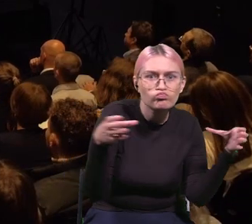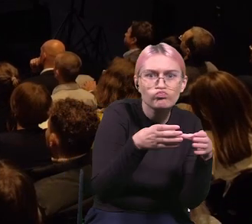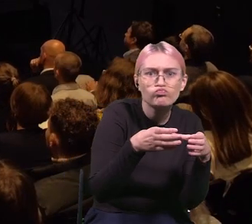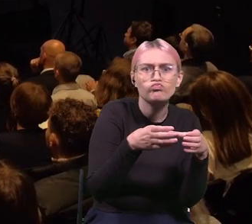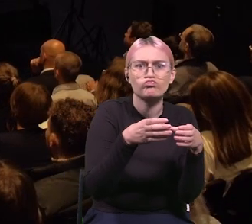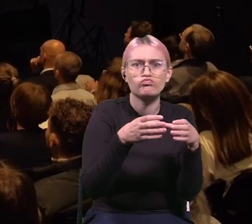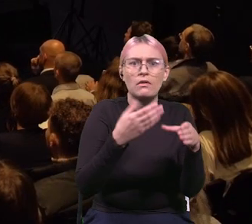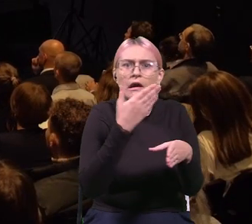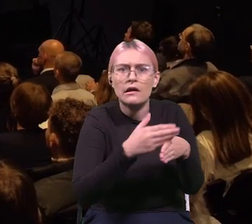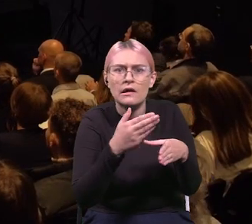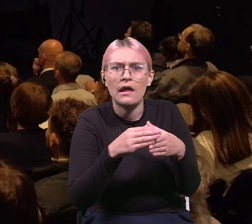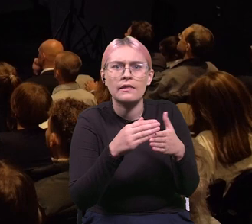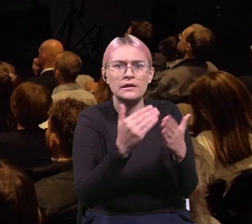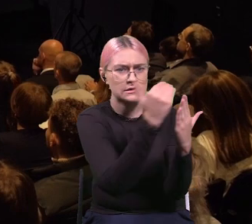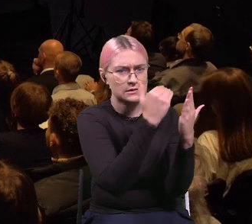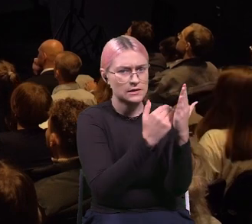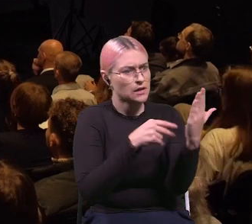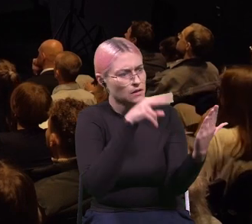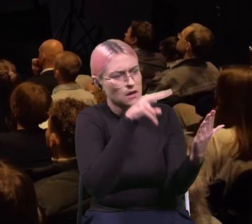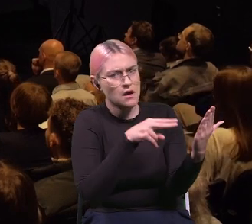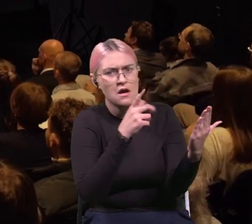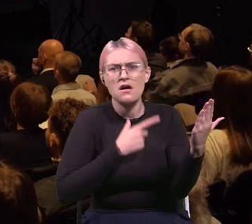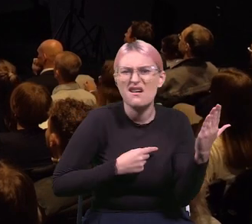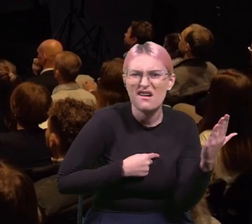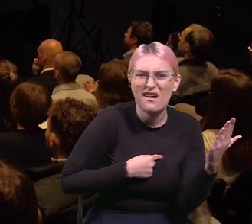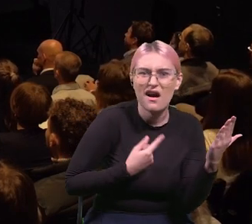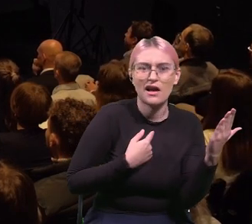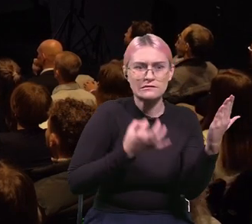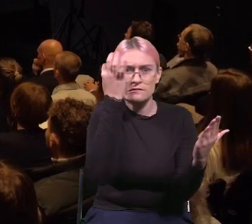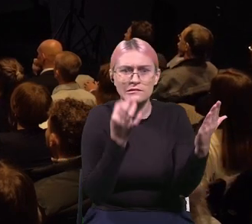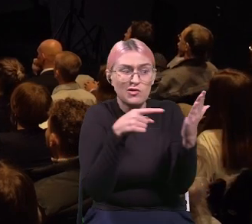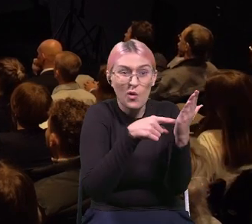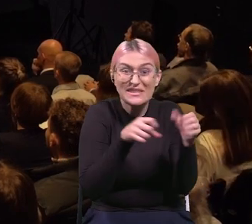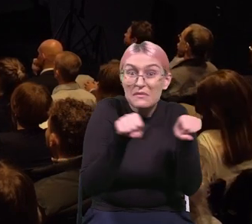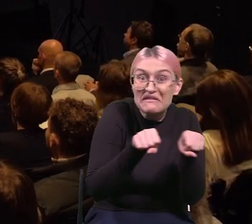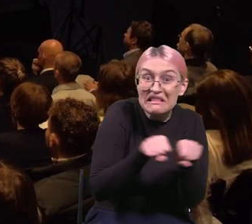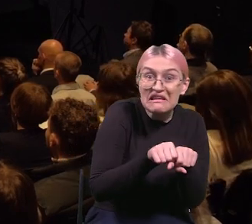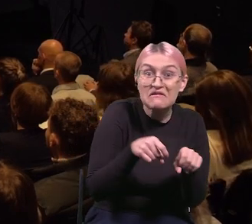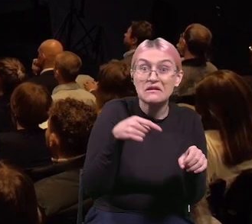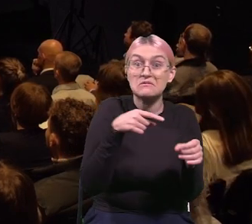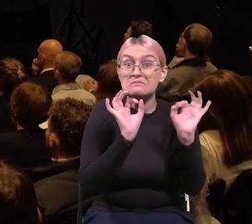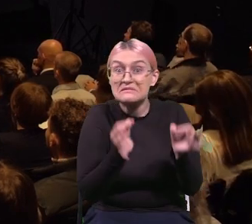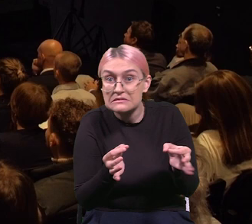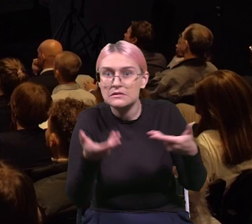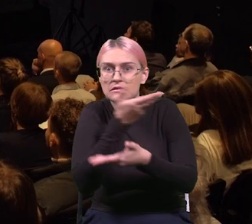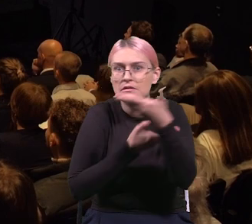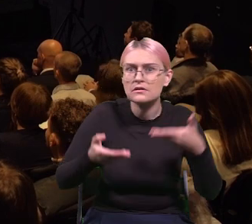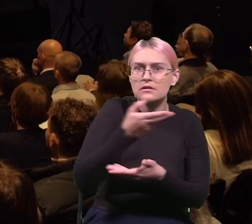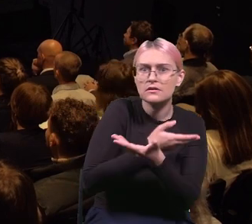po pierwsze wpłynąć na regulacje dotyczące przewalutowywania kredytu. Po drugie zobaczyć,